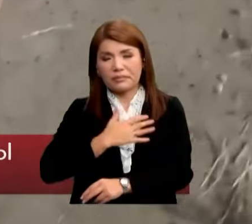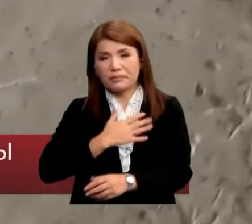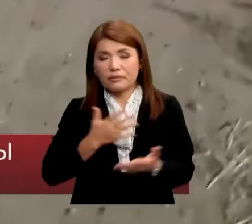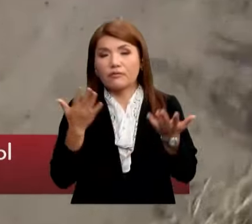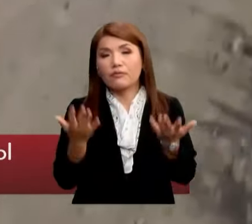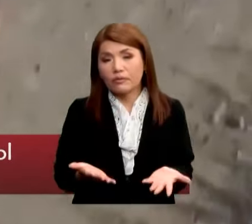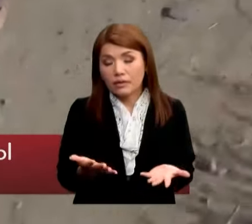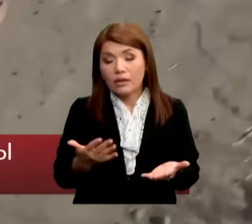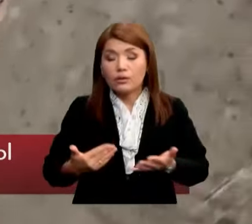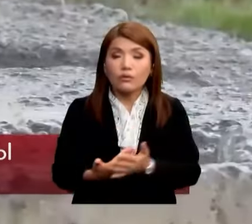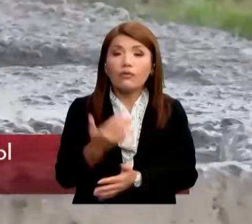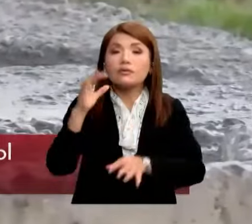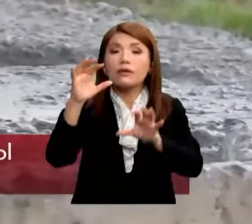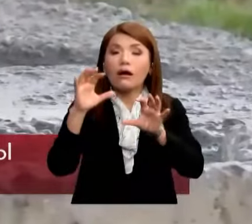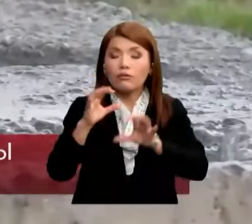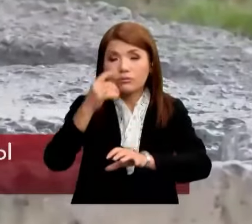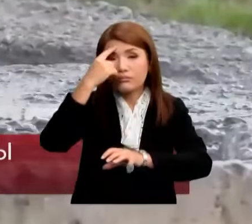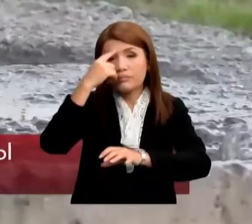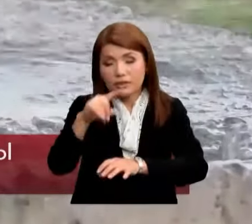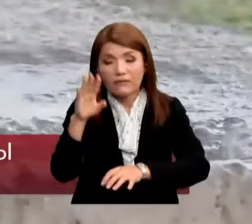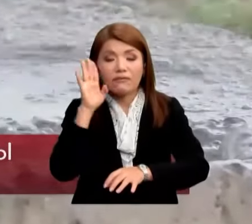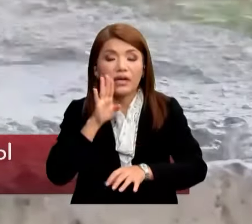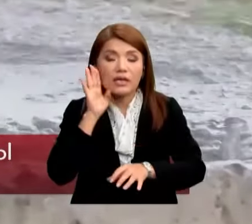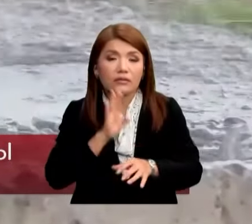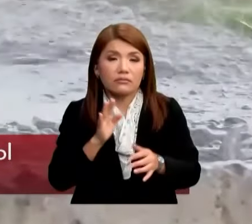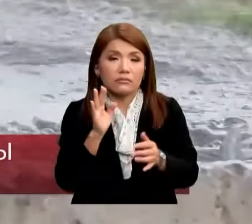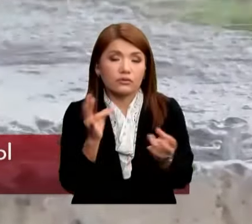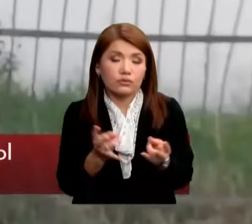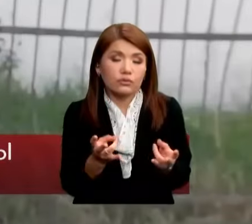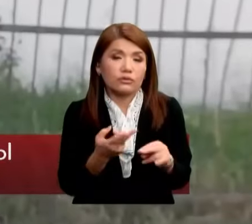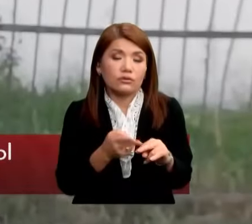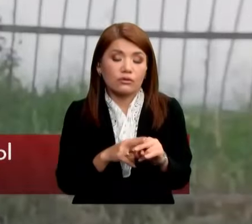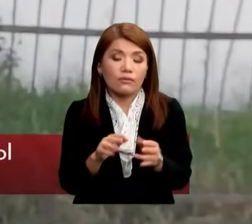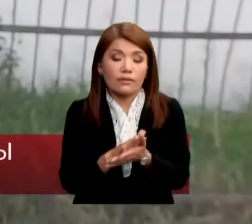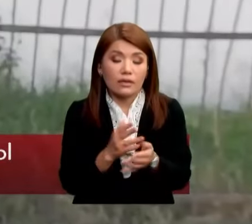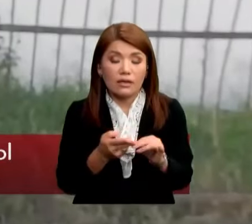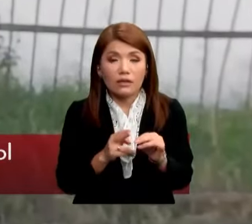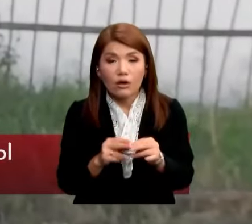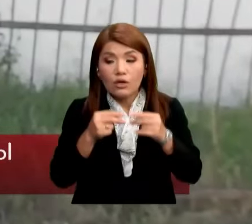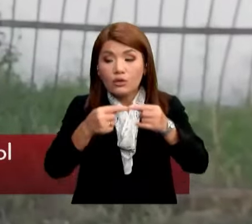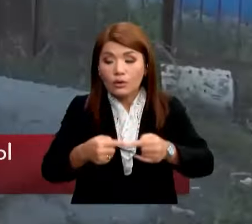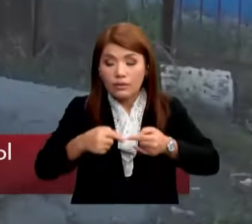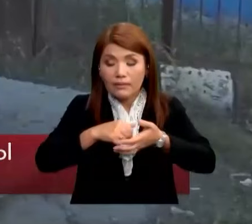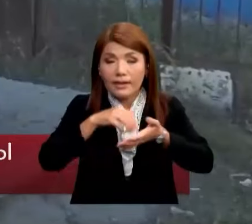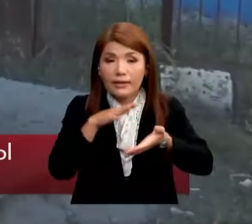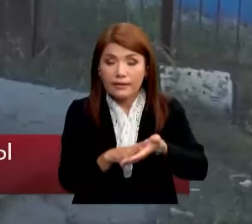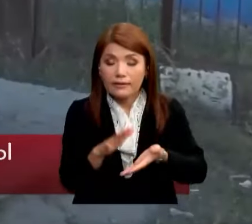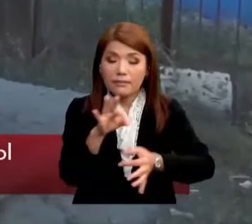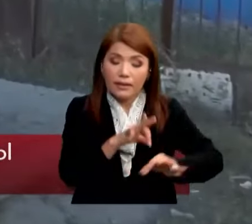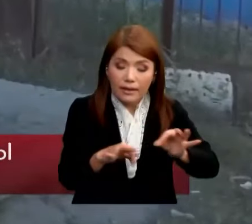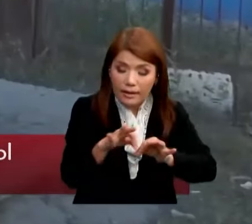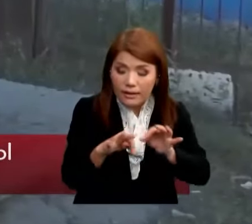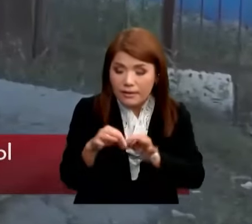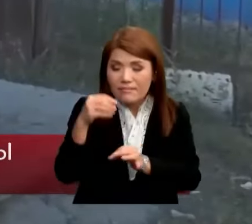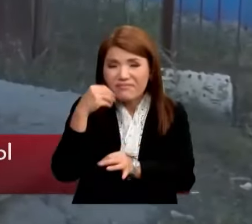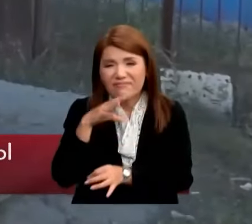некачественно зан питьевой во ция водных сетей будет чётко обозначена проектировщики